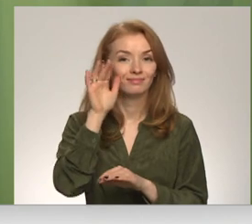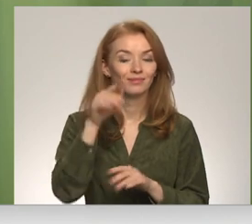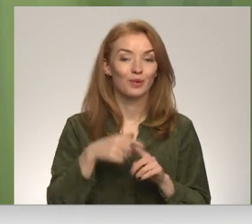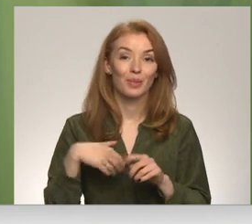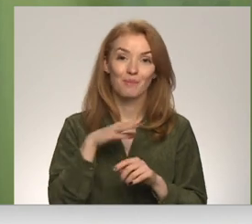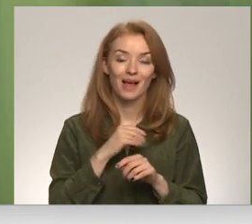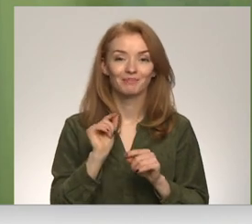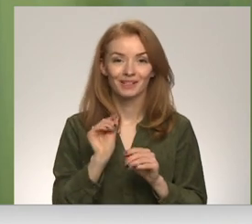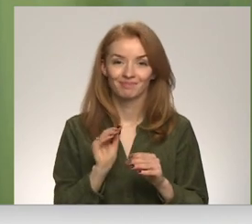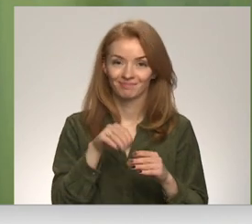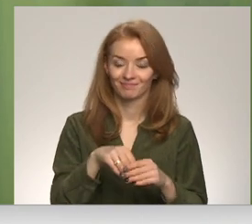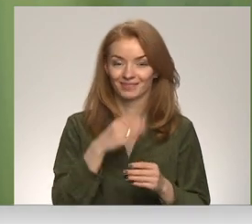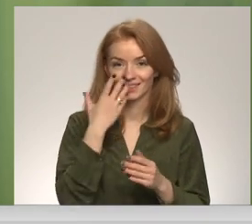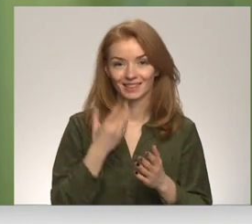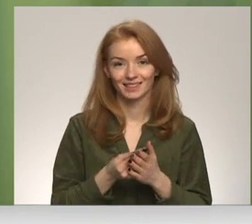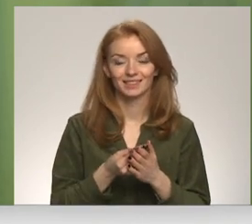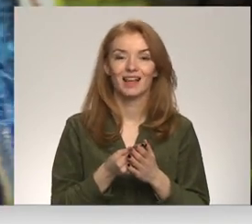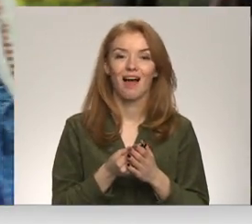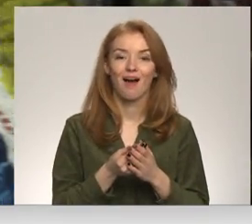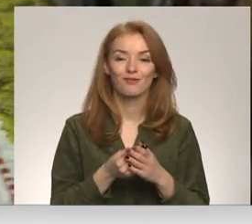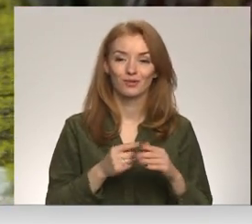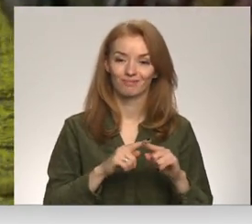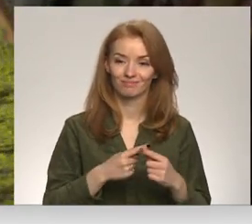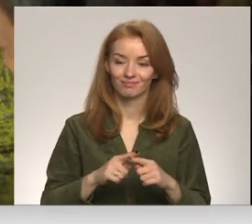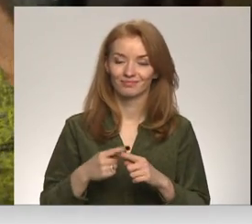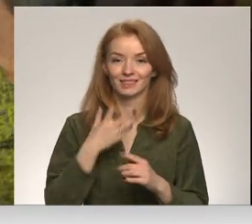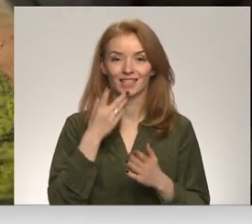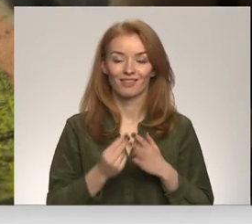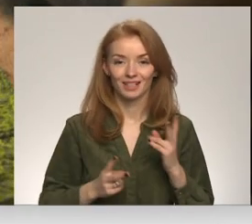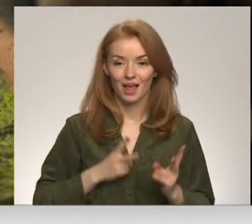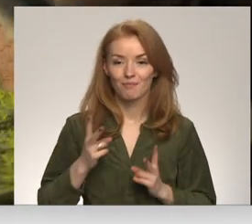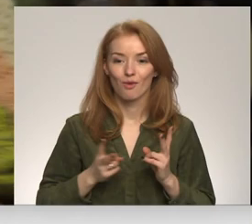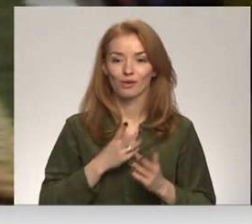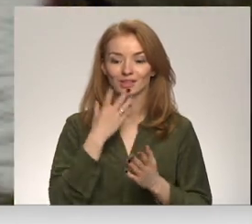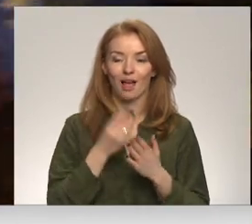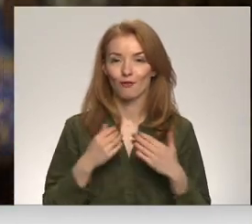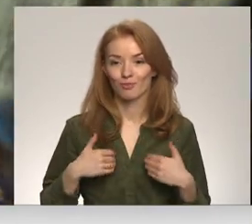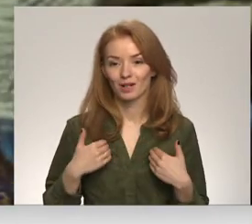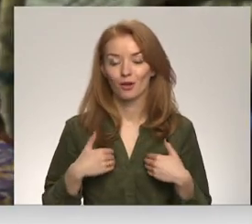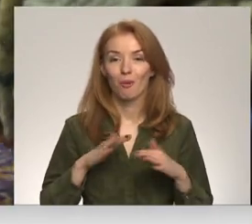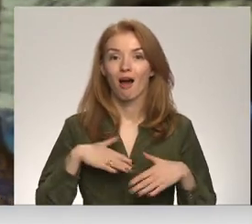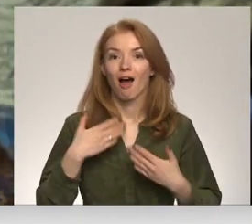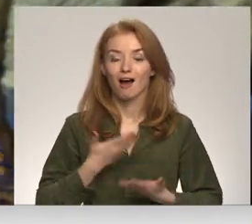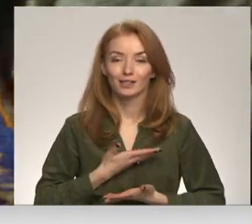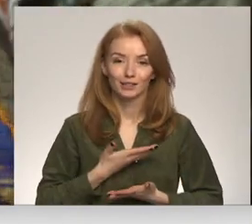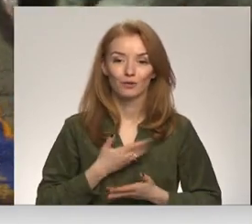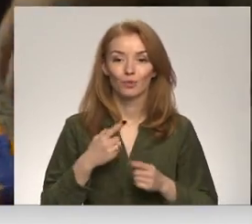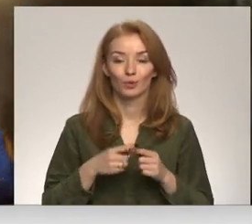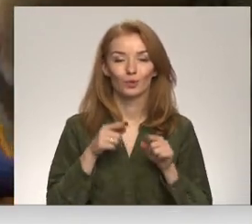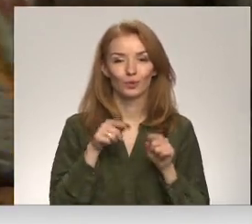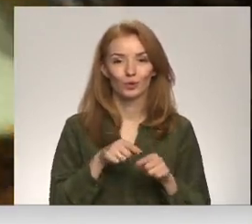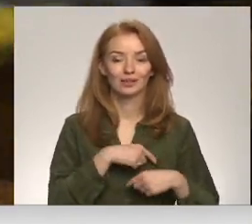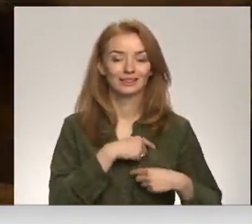būsim ielikuši tur savu Mārcienas vārdu un savas emocijas, savu prieku, pārdzīvojumus un to